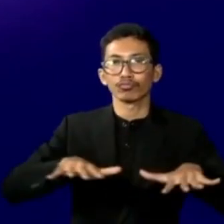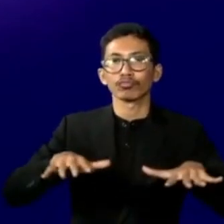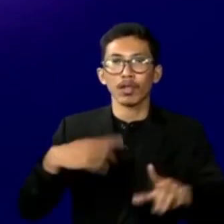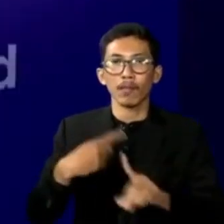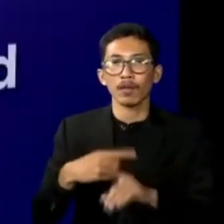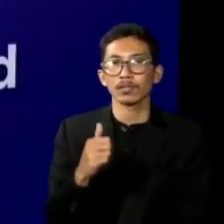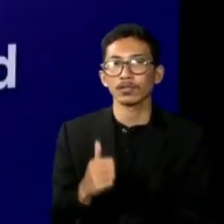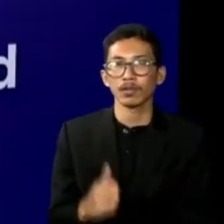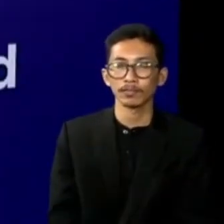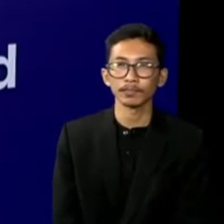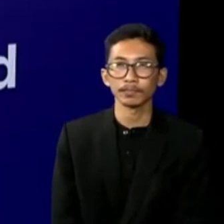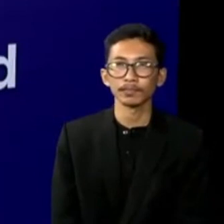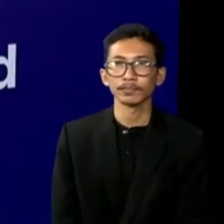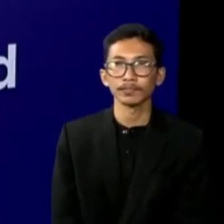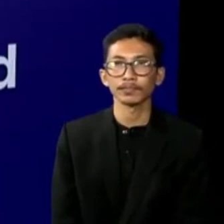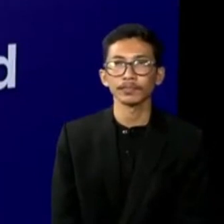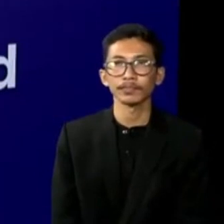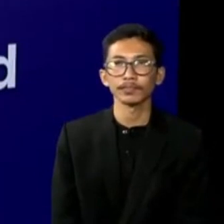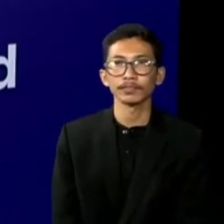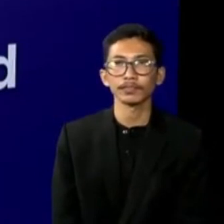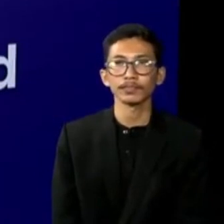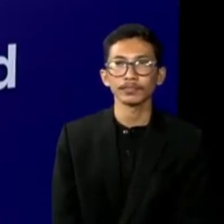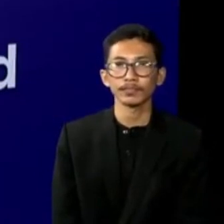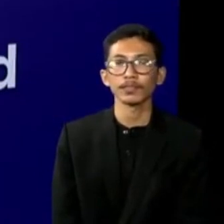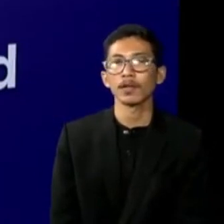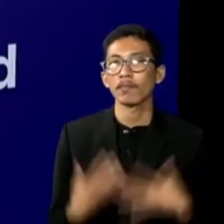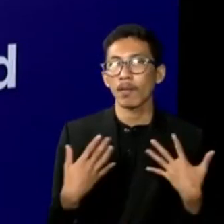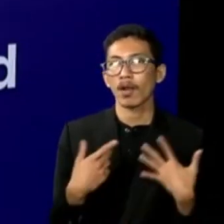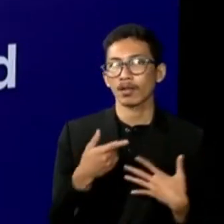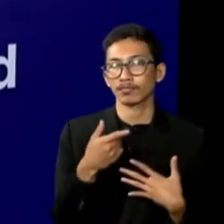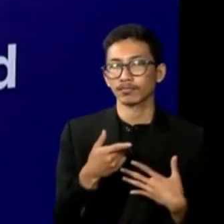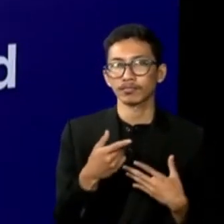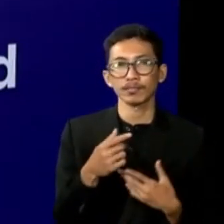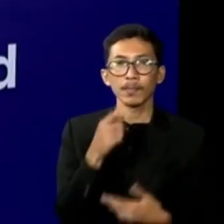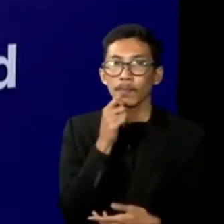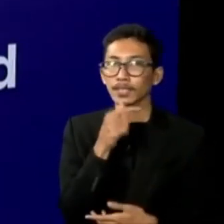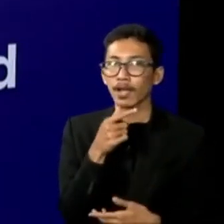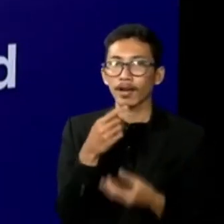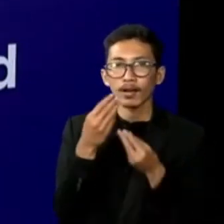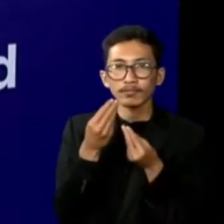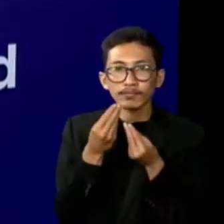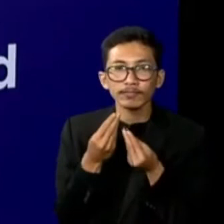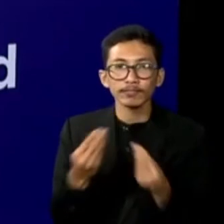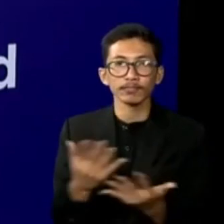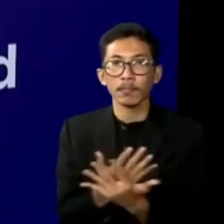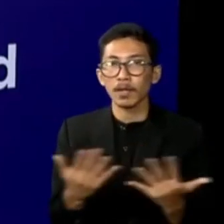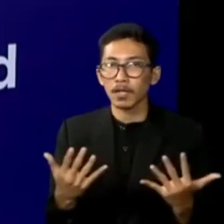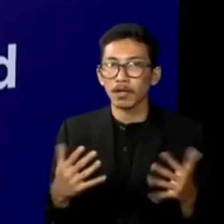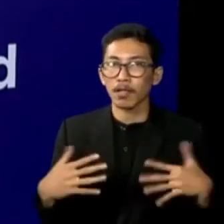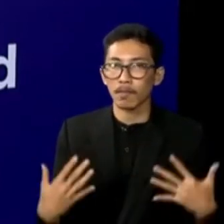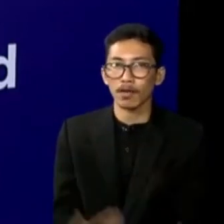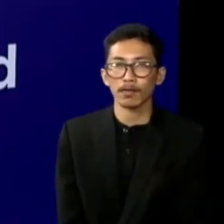dokter kusmedi mungkin terakhir singkat saja pesan untuk masyarakat supaya bersedia untuk depressing untuk memutus rantai penularan covert